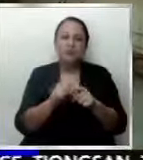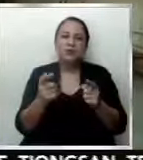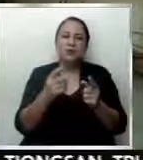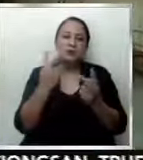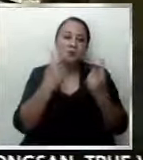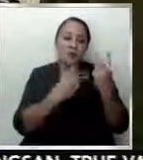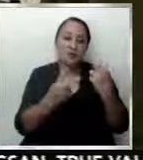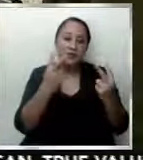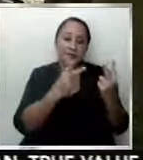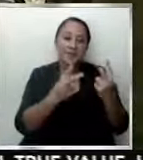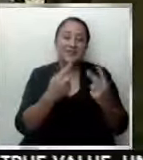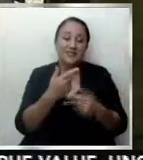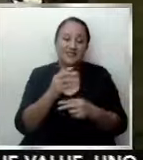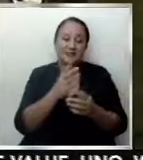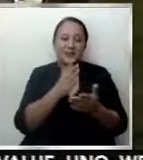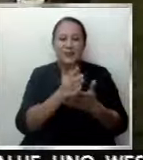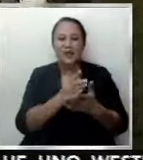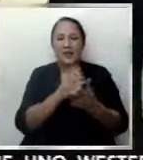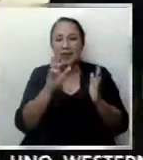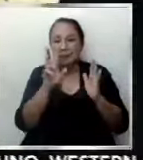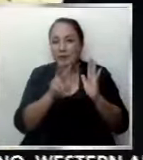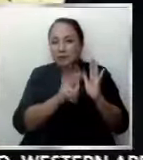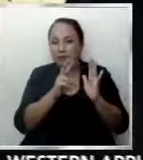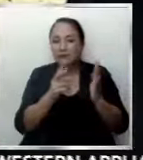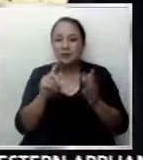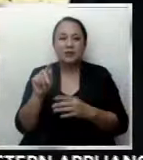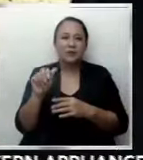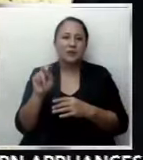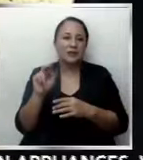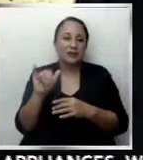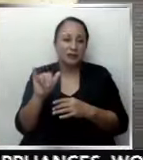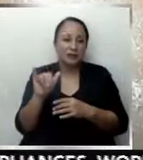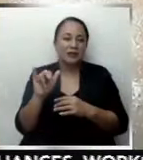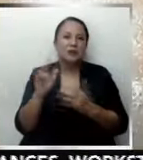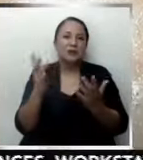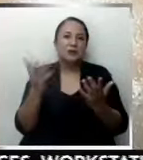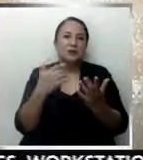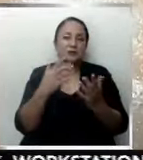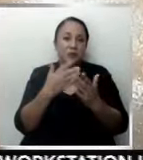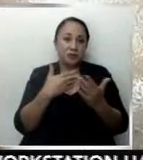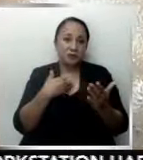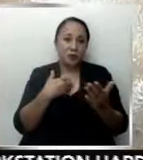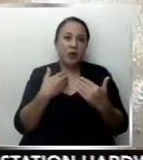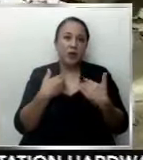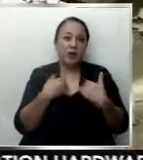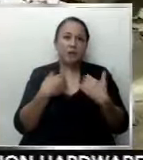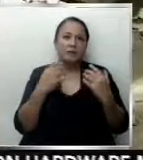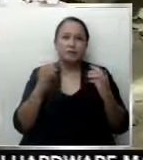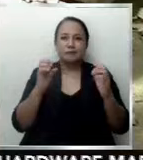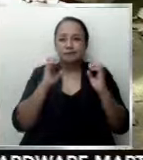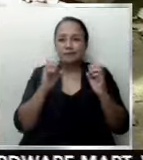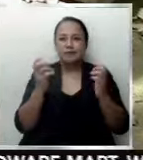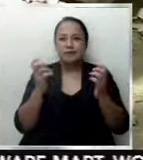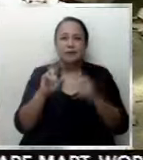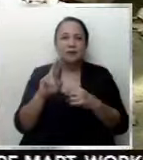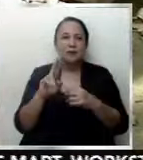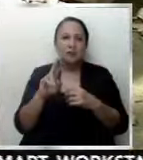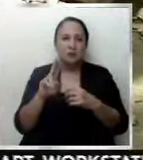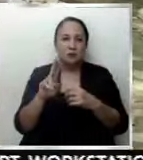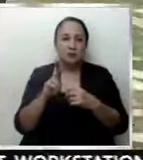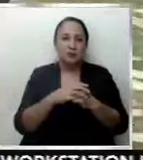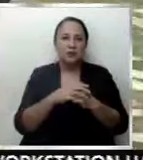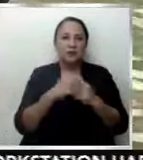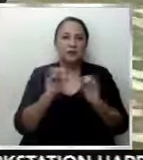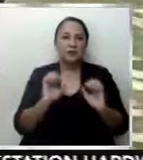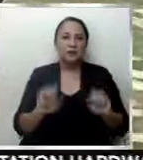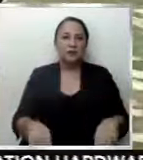ang taping ng Black Rider sa Tanay Rizal. Bago sumalang sa taping, nagpakondisyon ng katawan si Rudo. Nagbubuhat ng